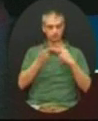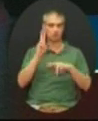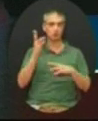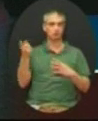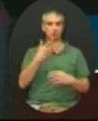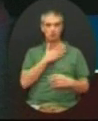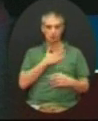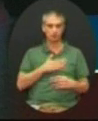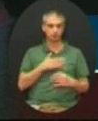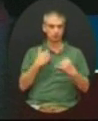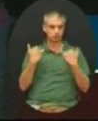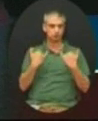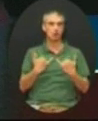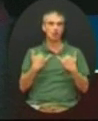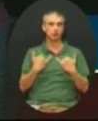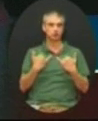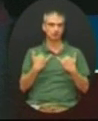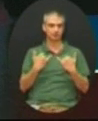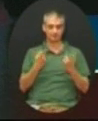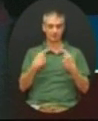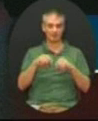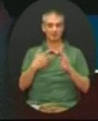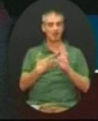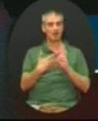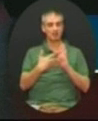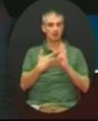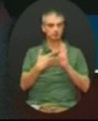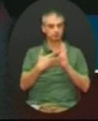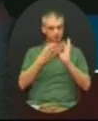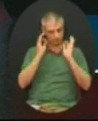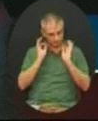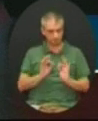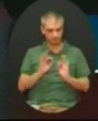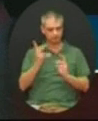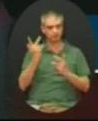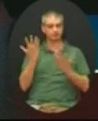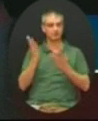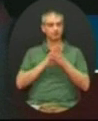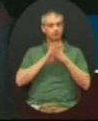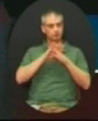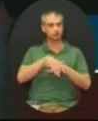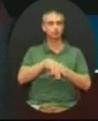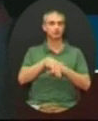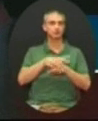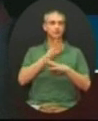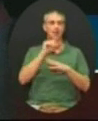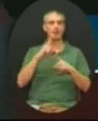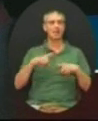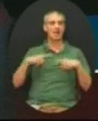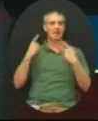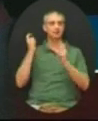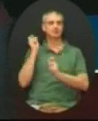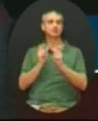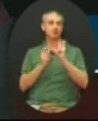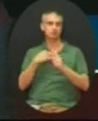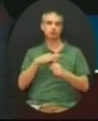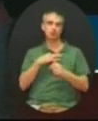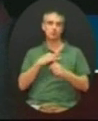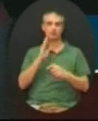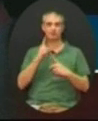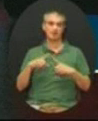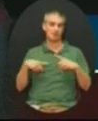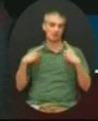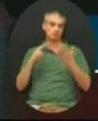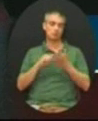הוא רוצה שעכשיו ועדת חקירה תבדוק בדיוק עד כמה הם משפיעים על החיים החיים האזרחיים שלנו, ואולי גם על